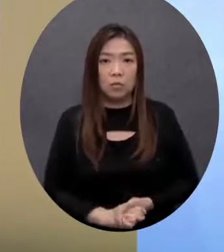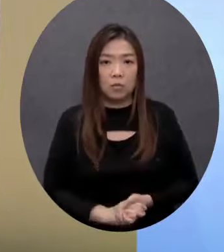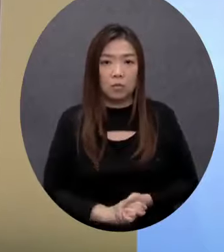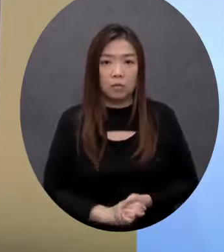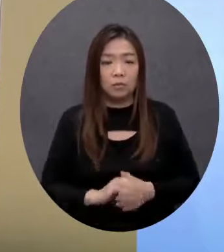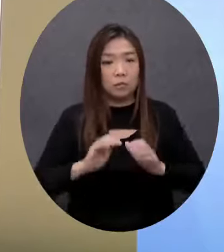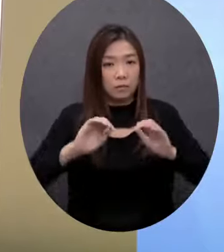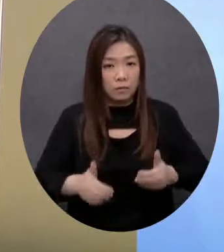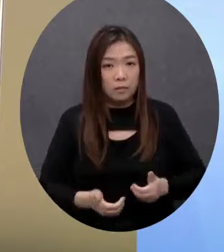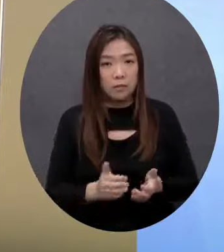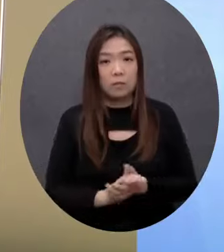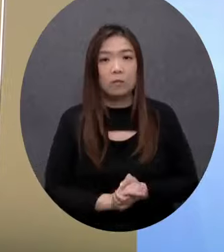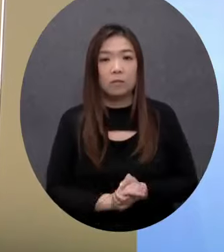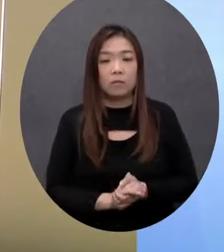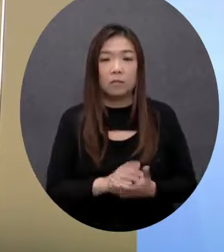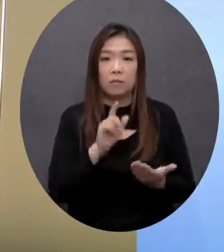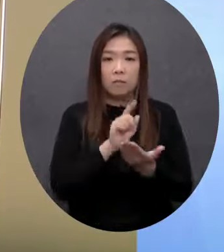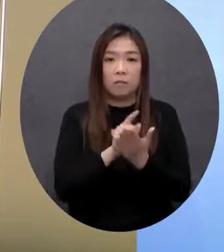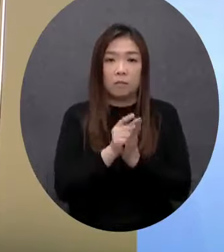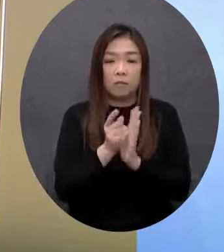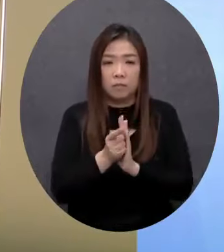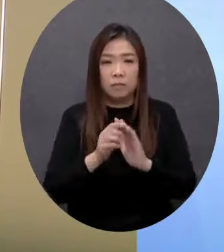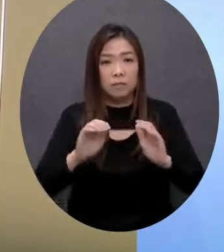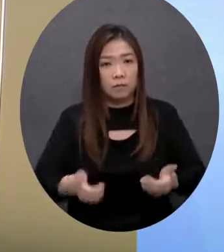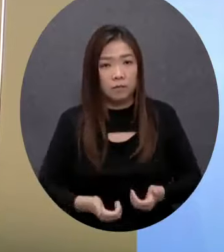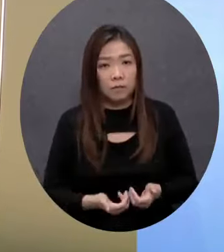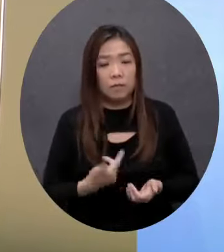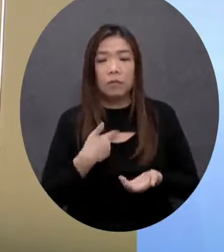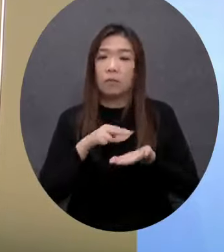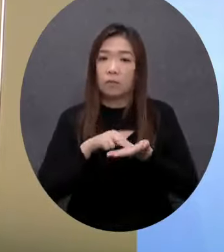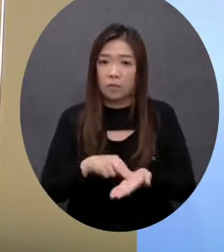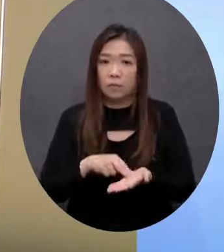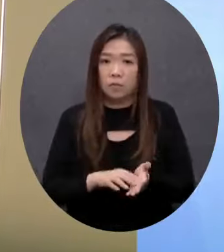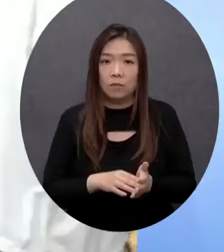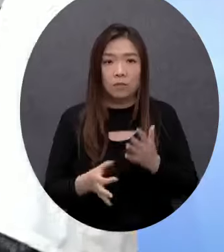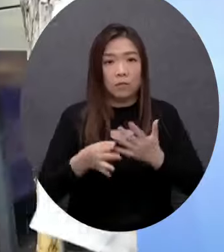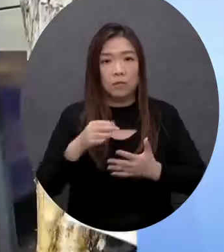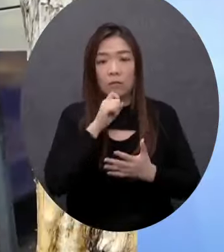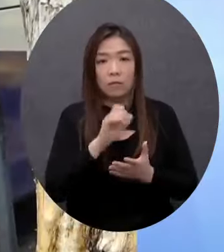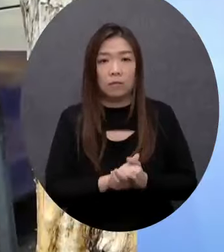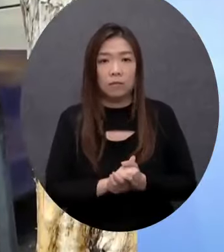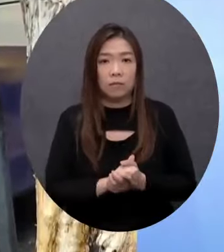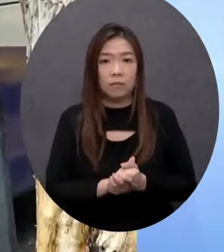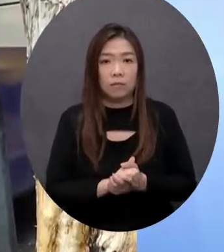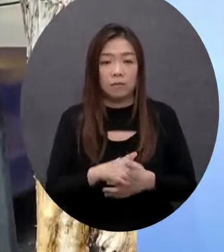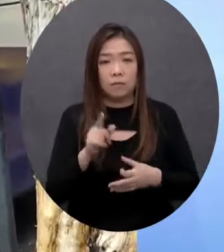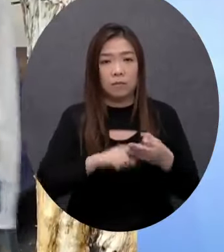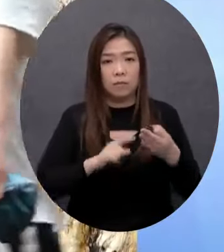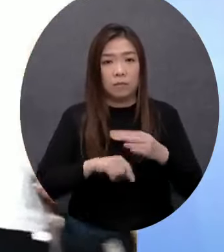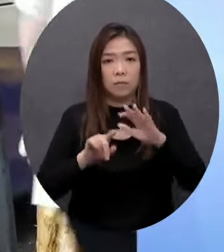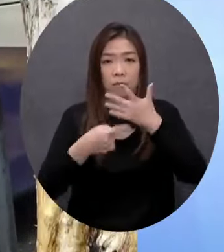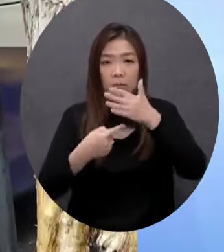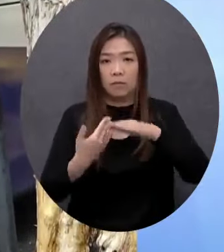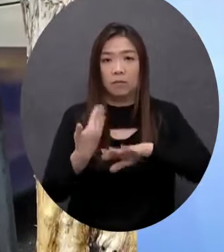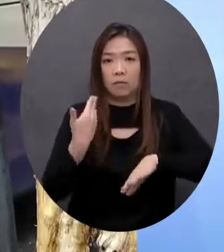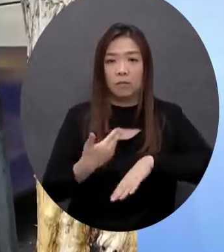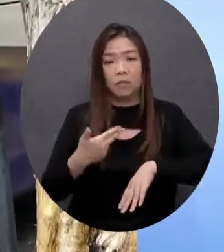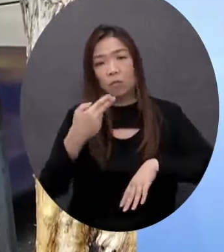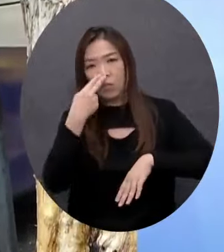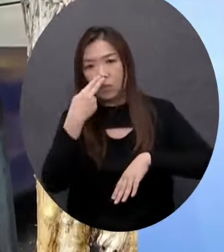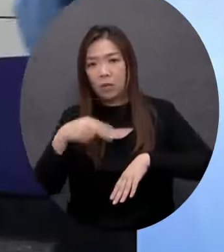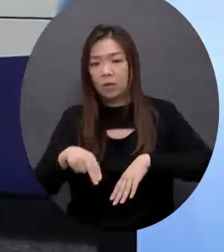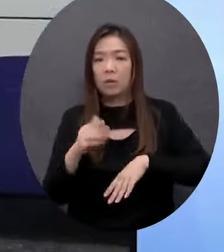收益咧。同埋零售嘅收益咧，我都相信係有進步嘅。 徐王美麟喺五一前樂觀估計會有大